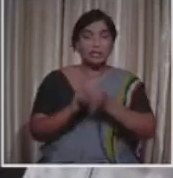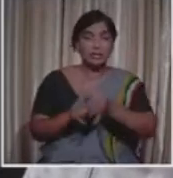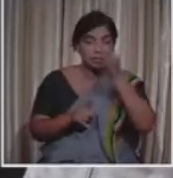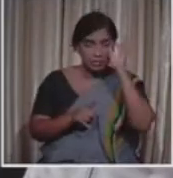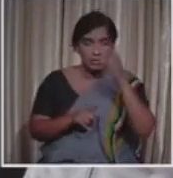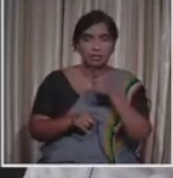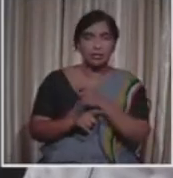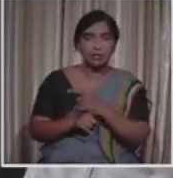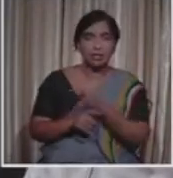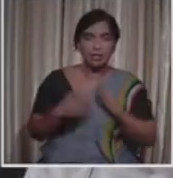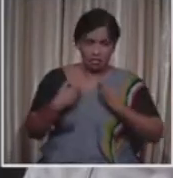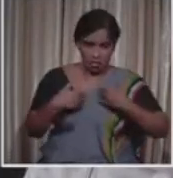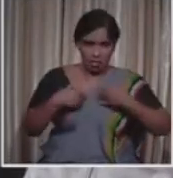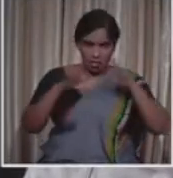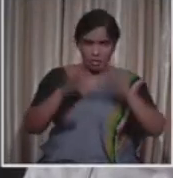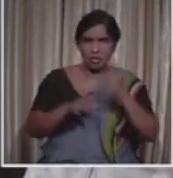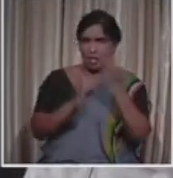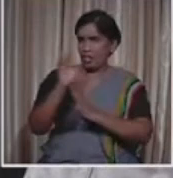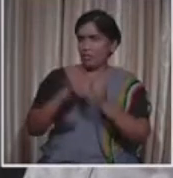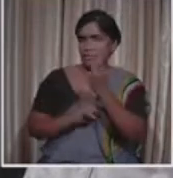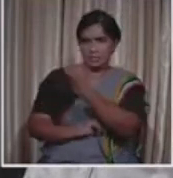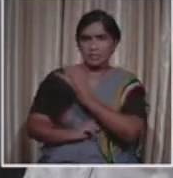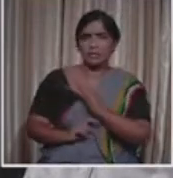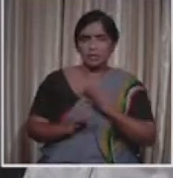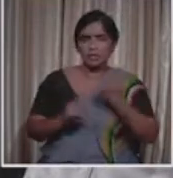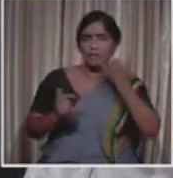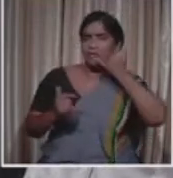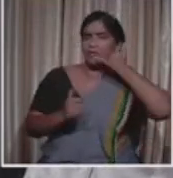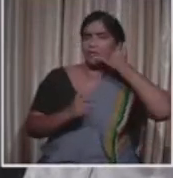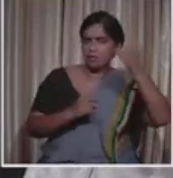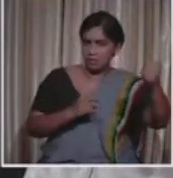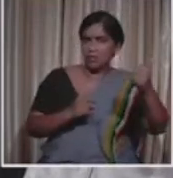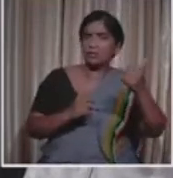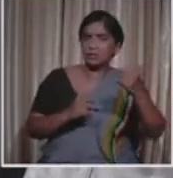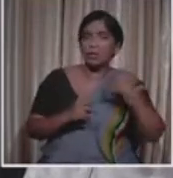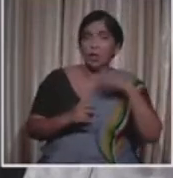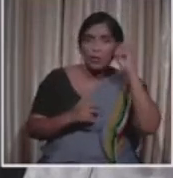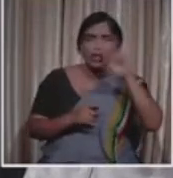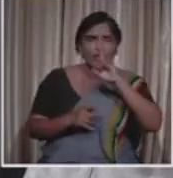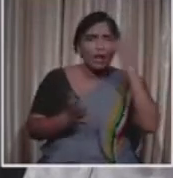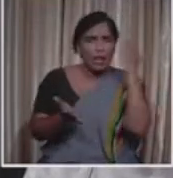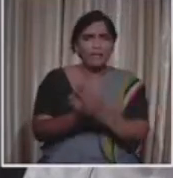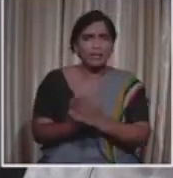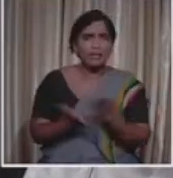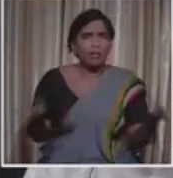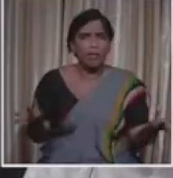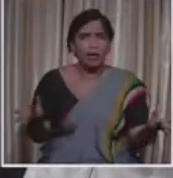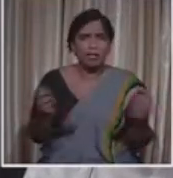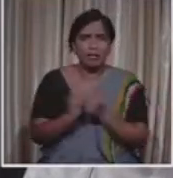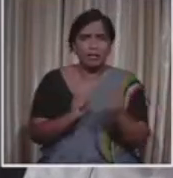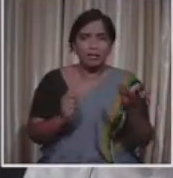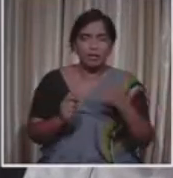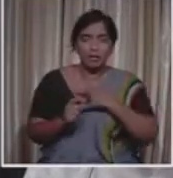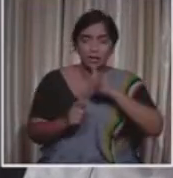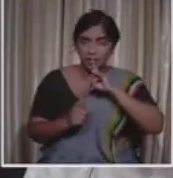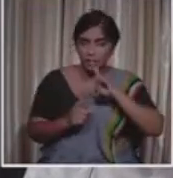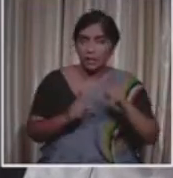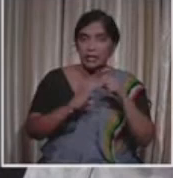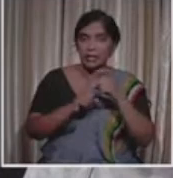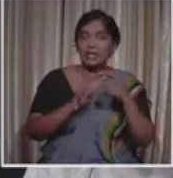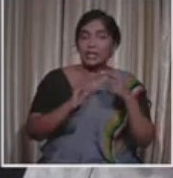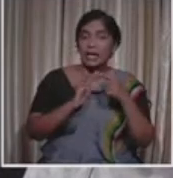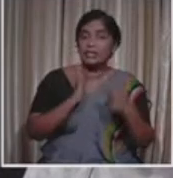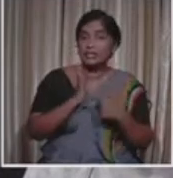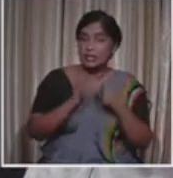ජනාධිපතිතුමා අපි ඉදිරි පිට ඇමතිවරු කීප දෙනෙක් හිටියා දුරකථන ඇමතුමක් ගත්තා මම උදේ කිව්වා නේද මේක නවත්තන්න කියලා මොකද්ද මේක සිද්ධ වෙන්නේ කියලා ඇහුවට පස්සේ ඩීජි තෙන්නකොන්